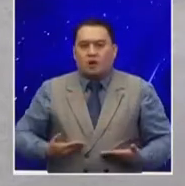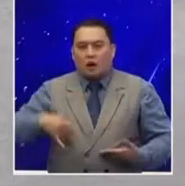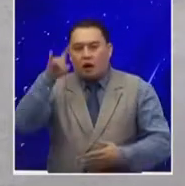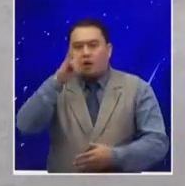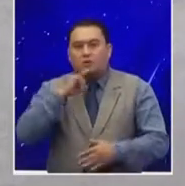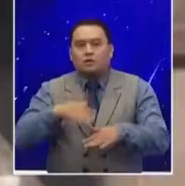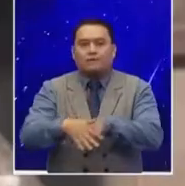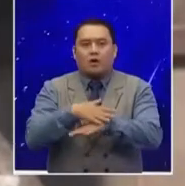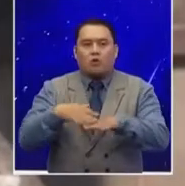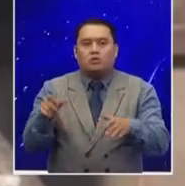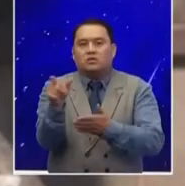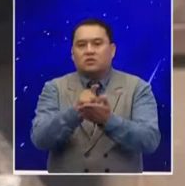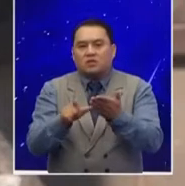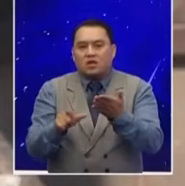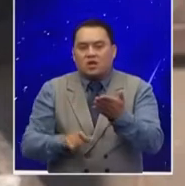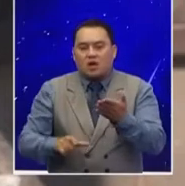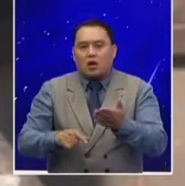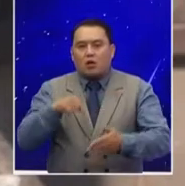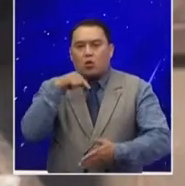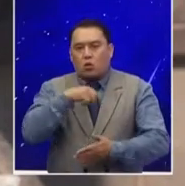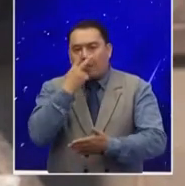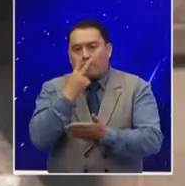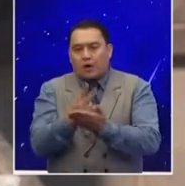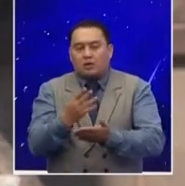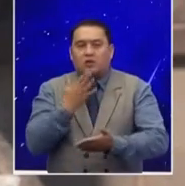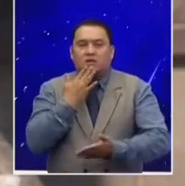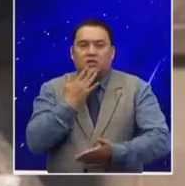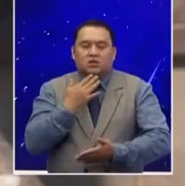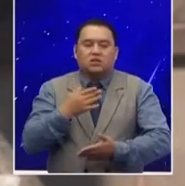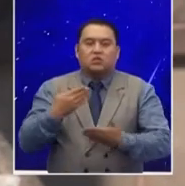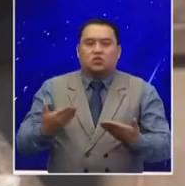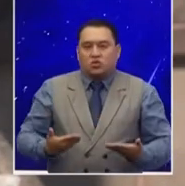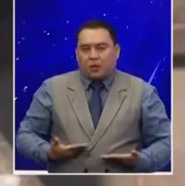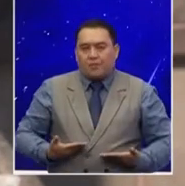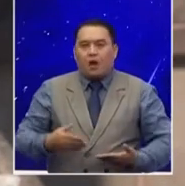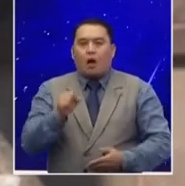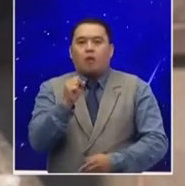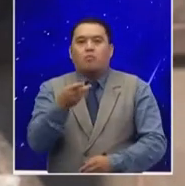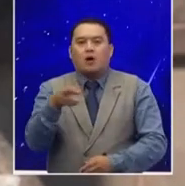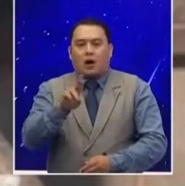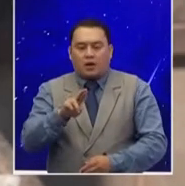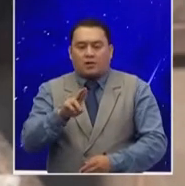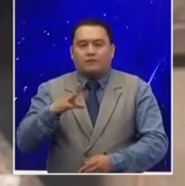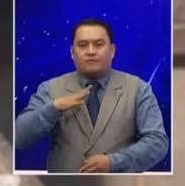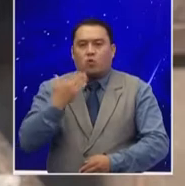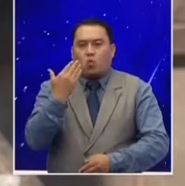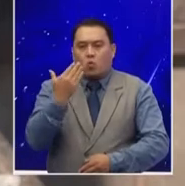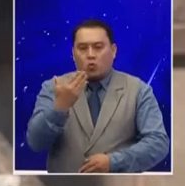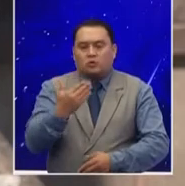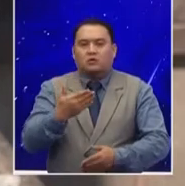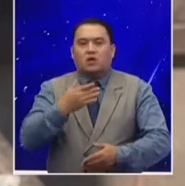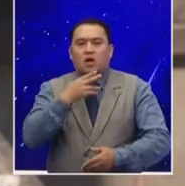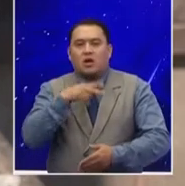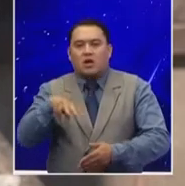казахского народа. Его стихи и слова назидания глубоко отражают наше национальное бытие. Абай, являющийся основоположником нашей